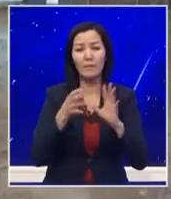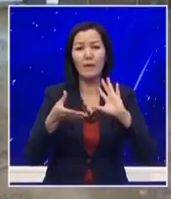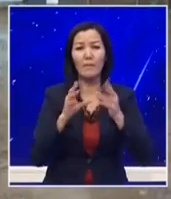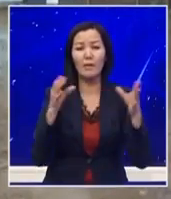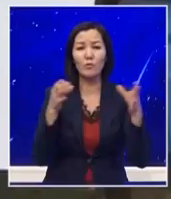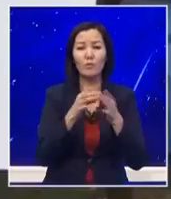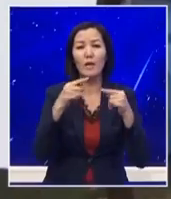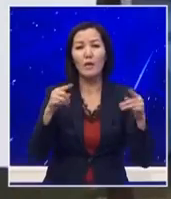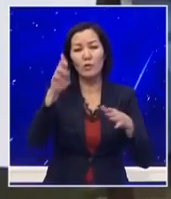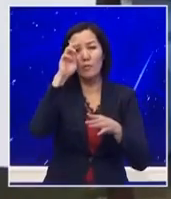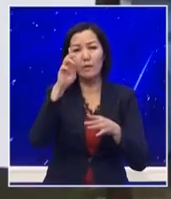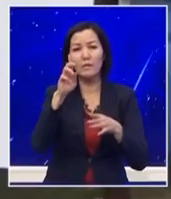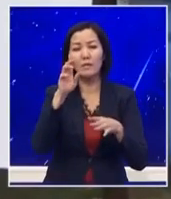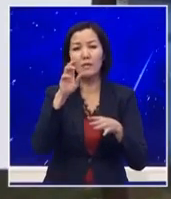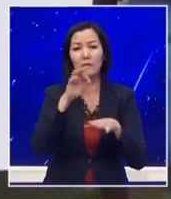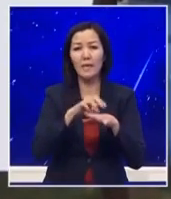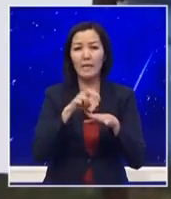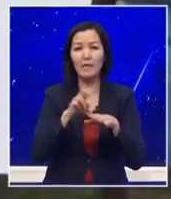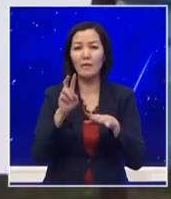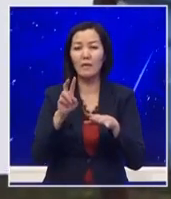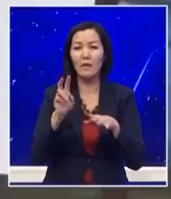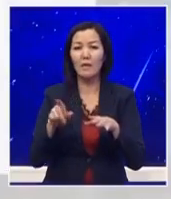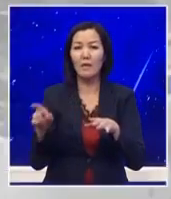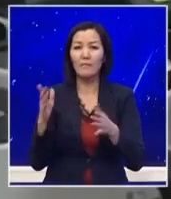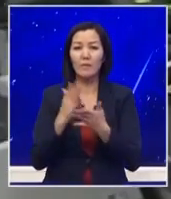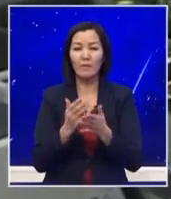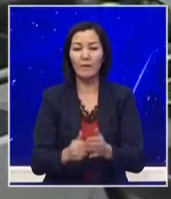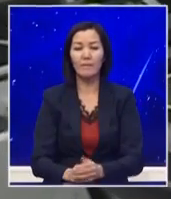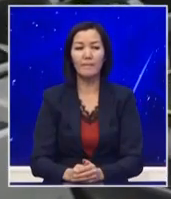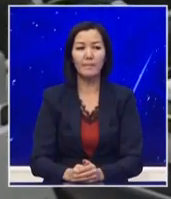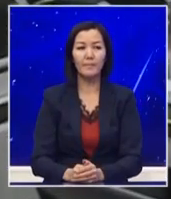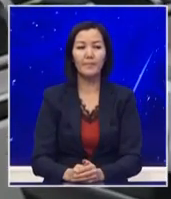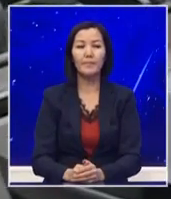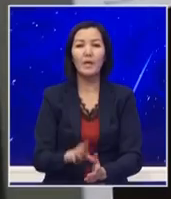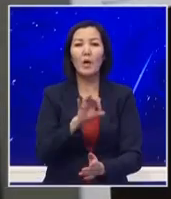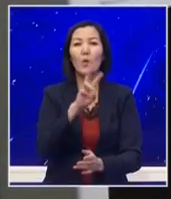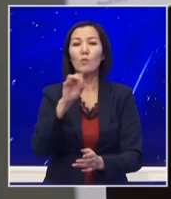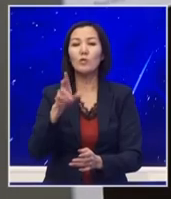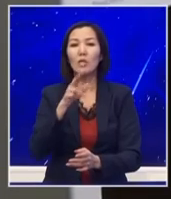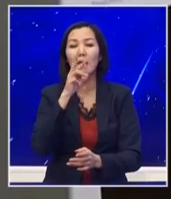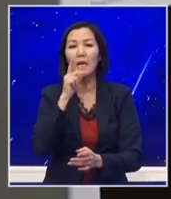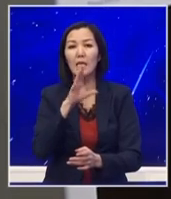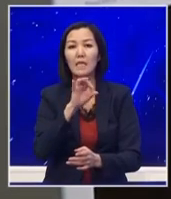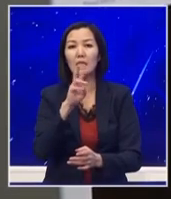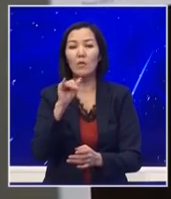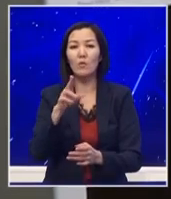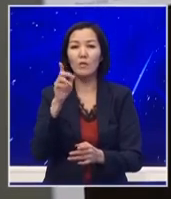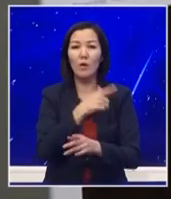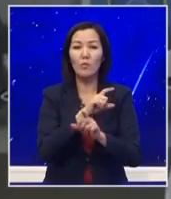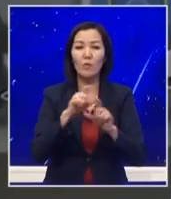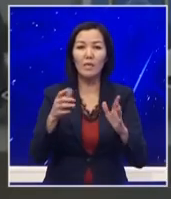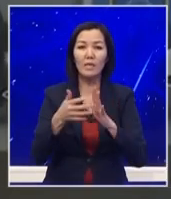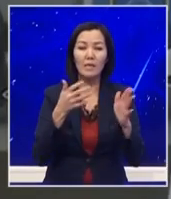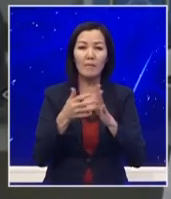тобында әртүрлі елдердің вирусологтары бар. Ал оңтүстік Корея астанасы Сеулде ауруханаларында төсек орын